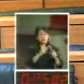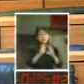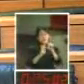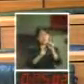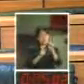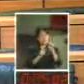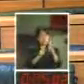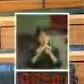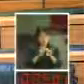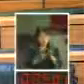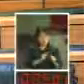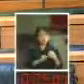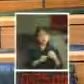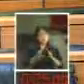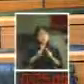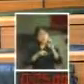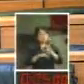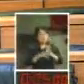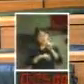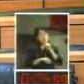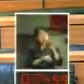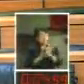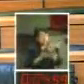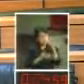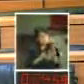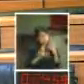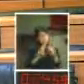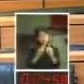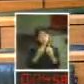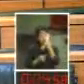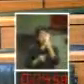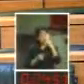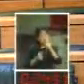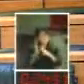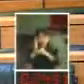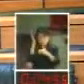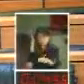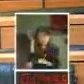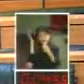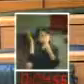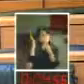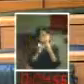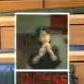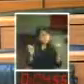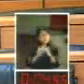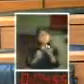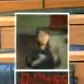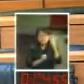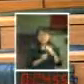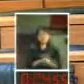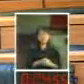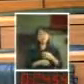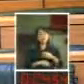ซื้อเนี่ยถ้าไปดูในพื้นที่จริงๆไม่มีผมถามว่าในการติดตามเรื่องงบประมาณที่ออ